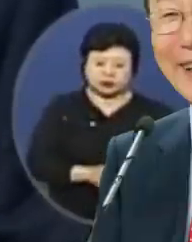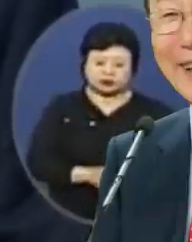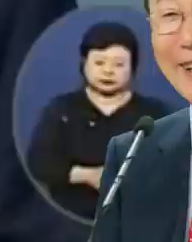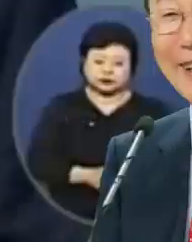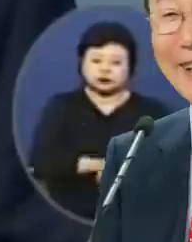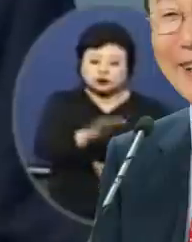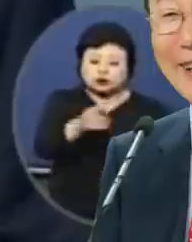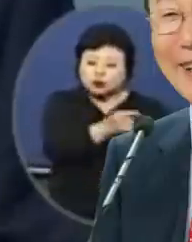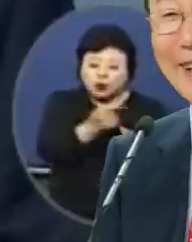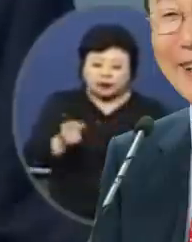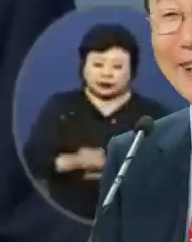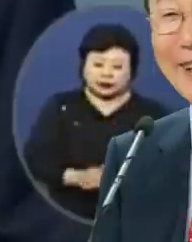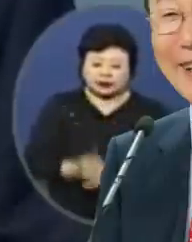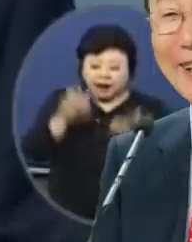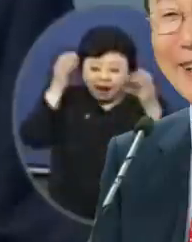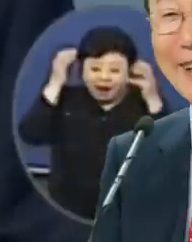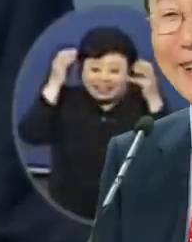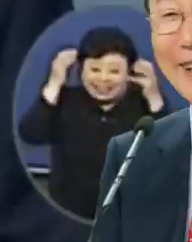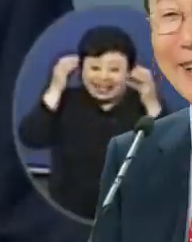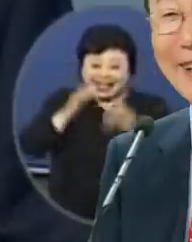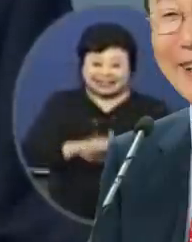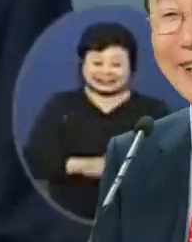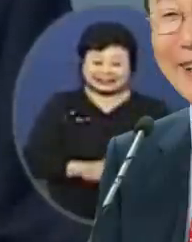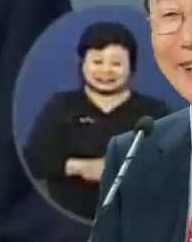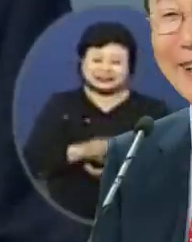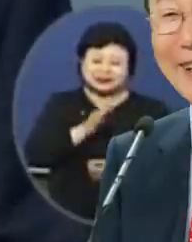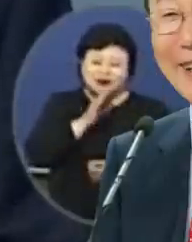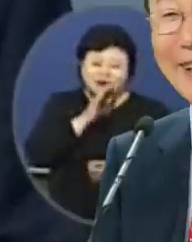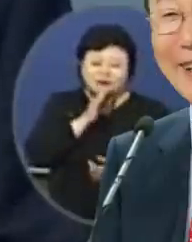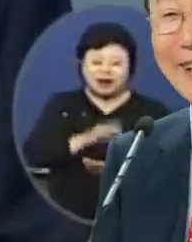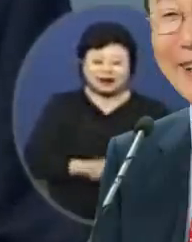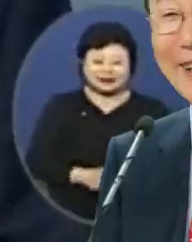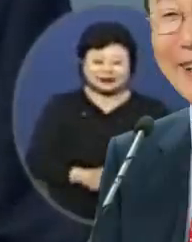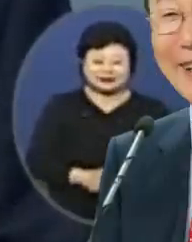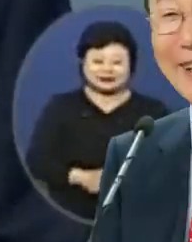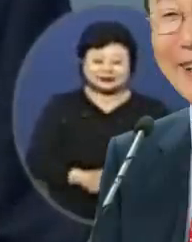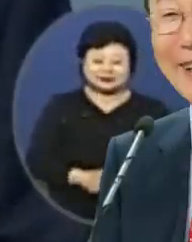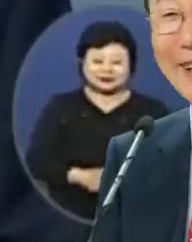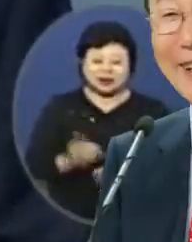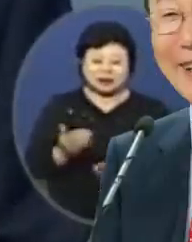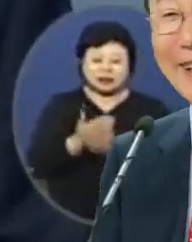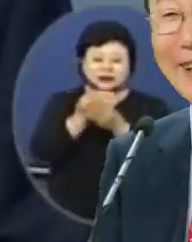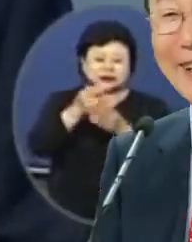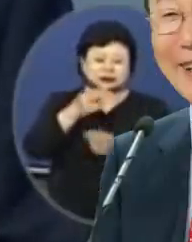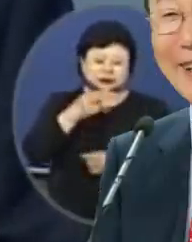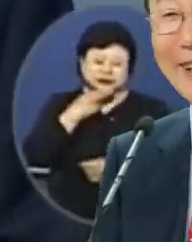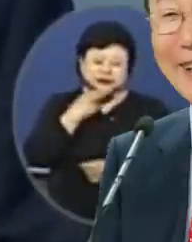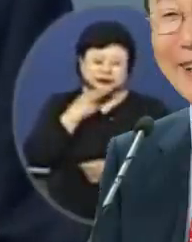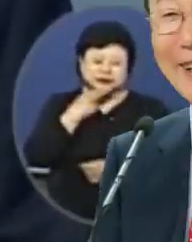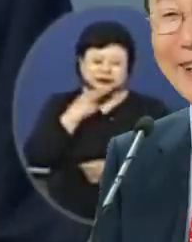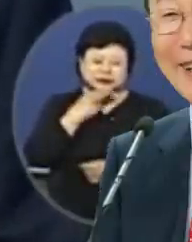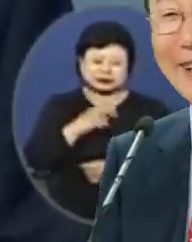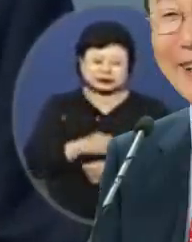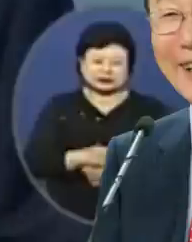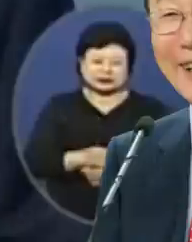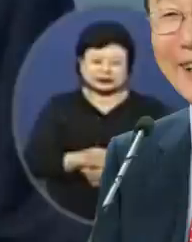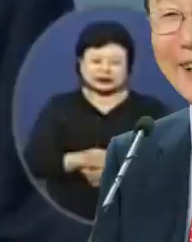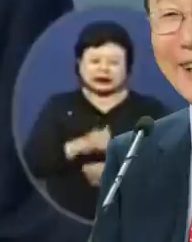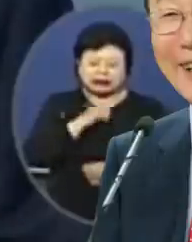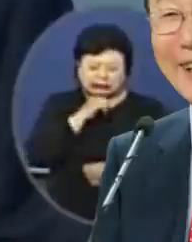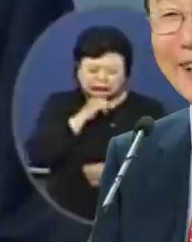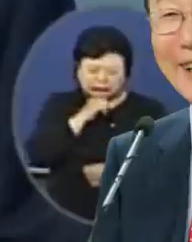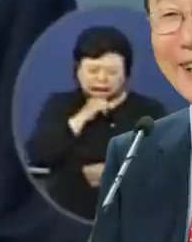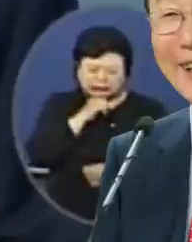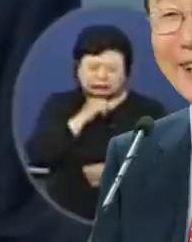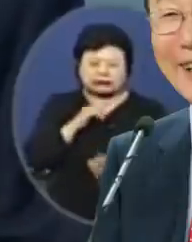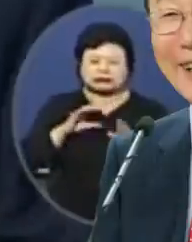가지입니다. 우리 어릴 때만 하더라도 정말 발전하지 못한 황무한 나라와